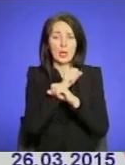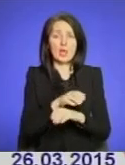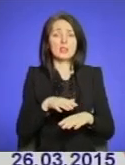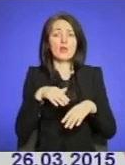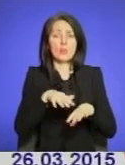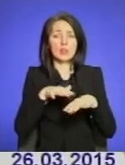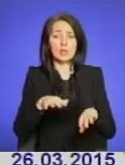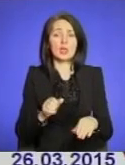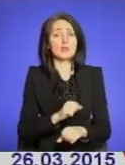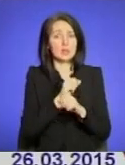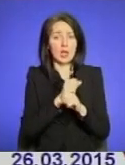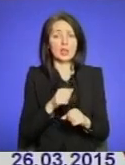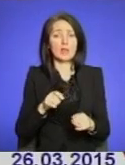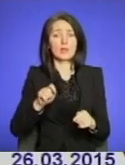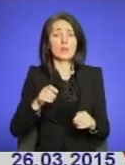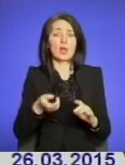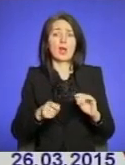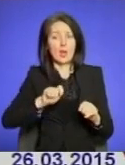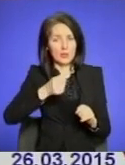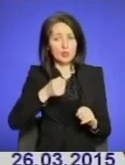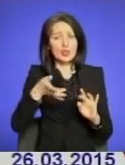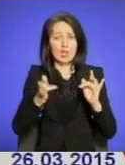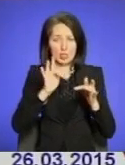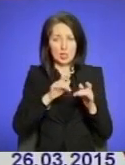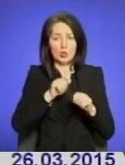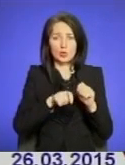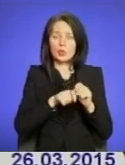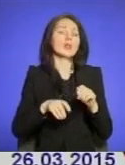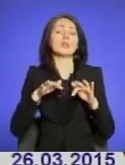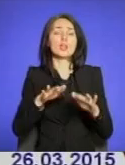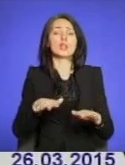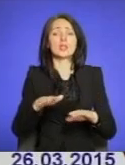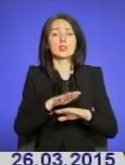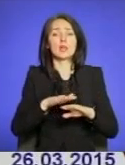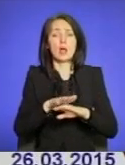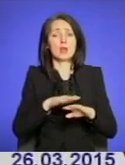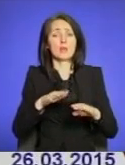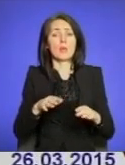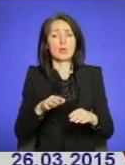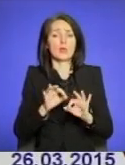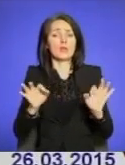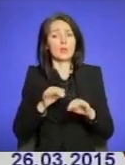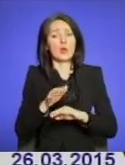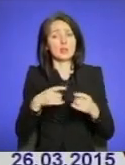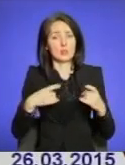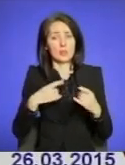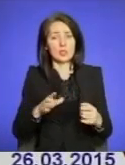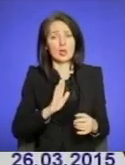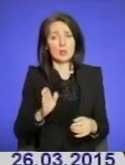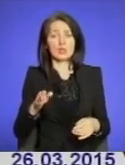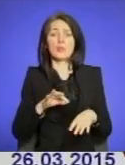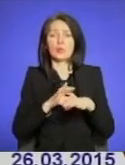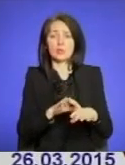інтернету. Контролюватиме діяльність засобів масової інформації. Буде проводити вже примусовий призов